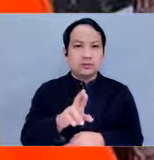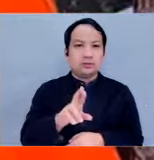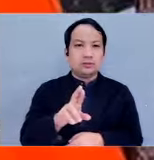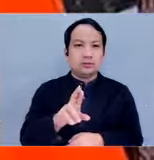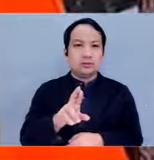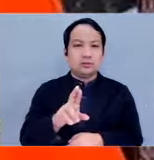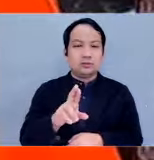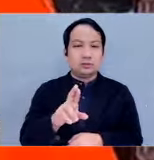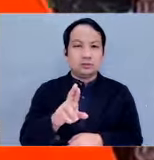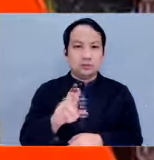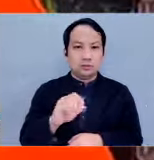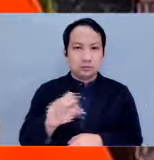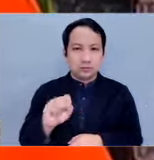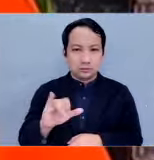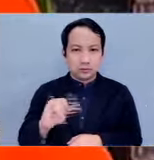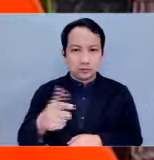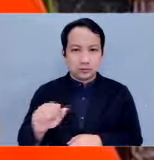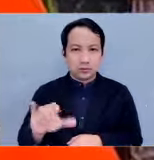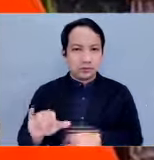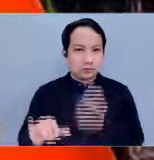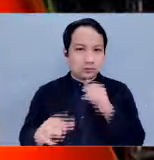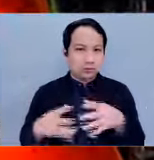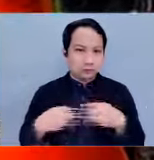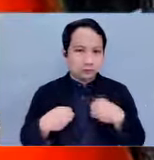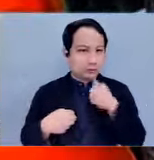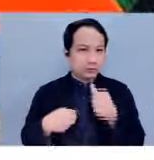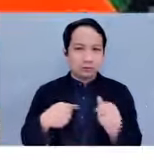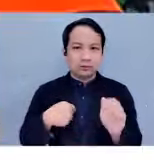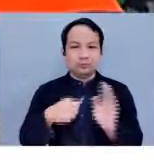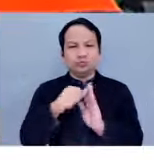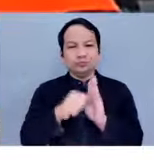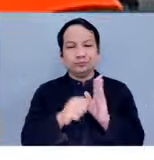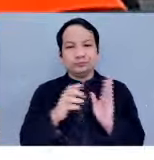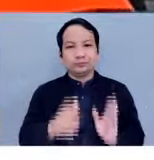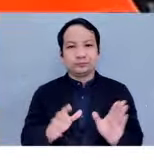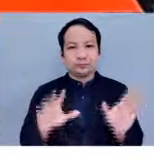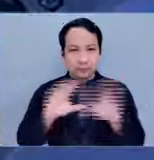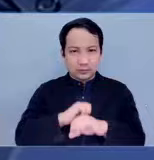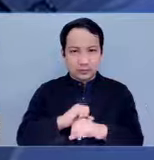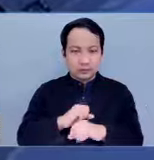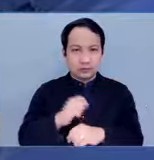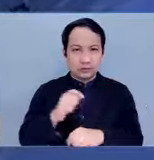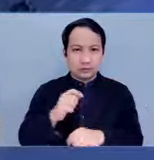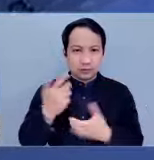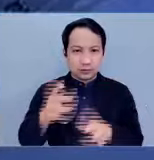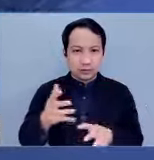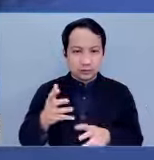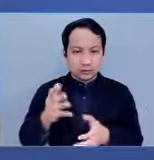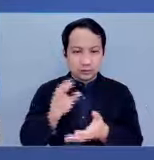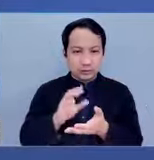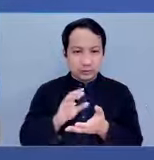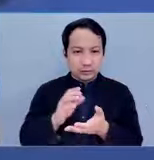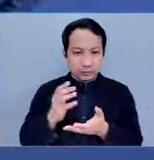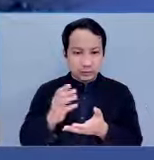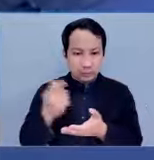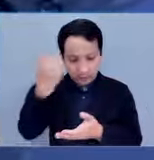Inamin naman ni Garcia na hindi siya abogado. Pero nakatapos daw siya ng pag-aaral ng abogasa. Itinanggi rin niyang huwarap siya bilang abogado ng